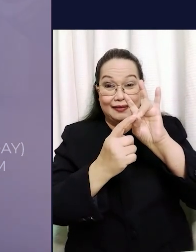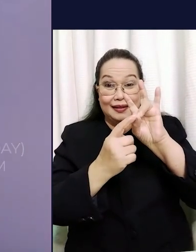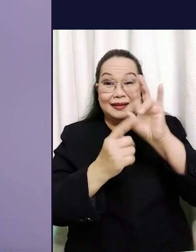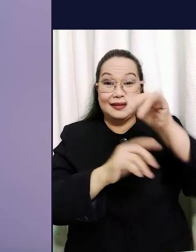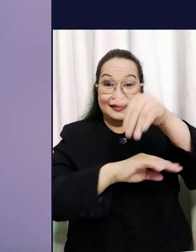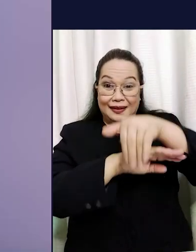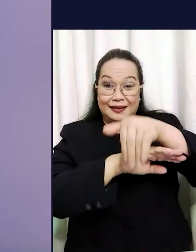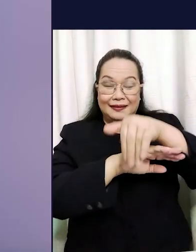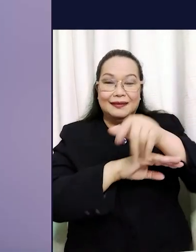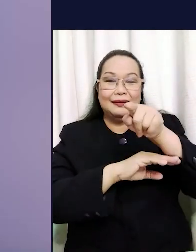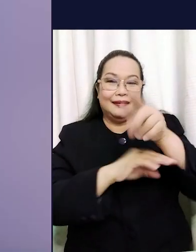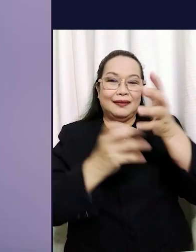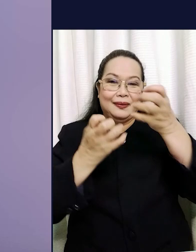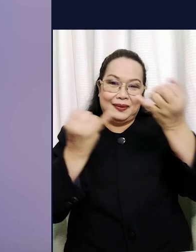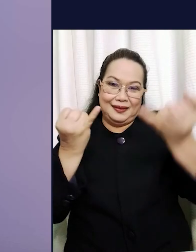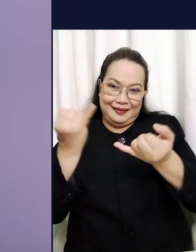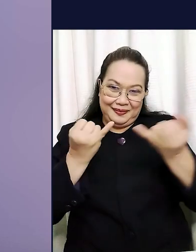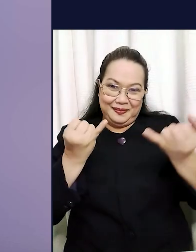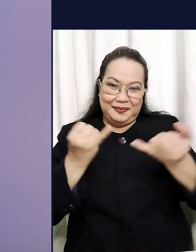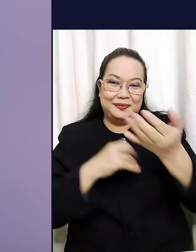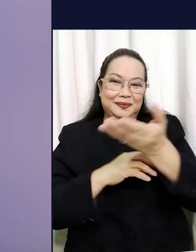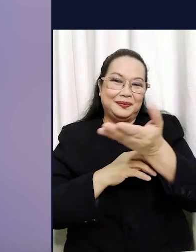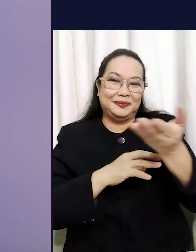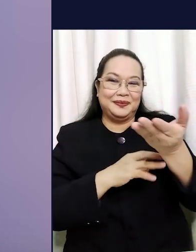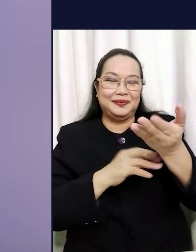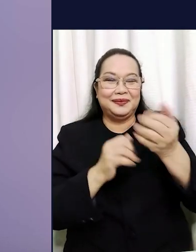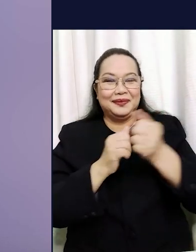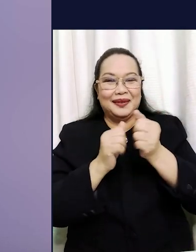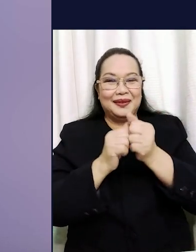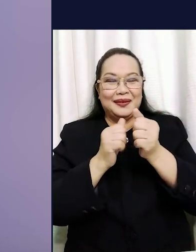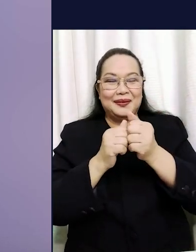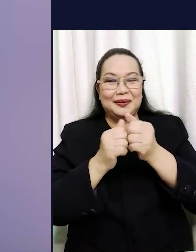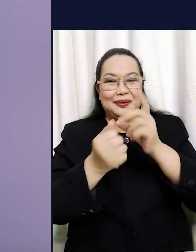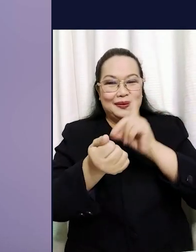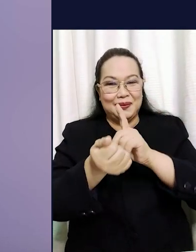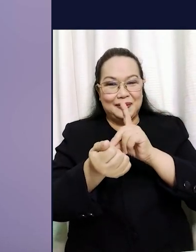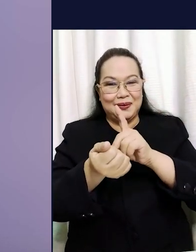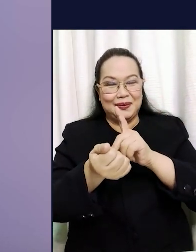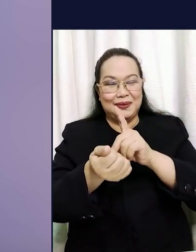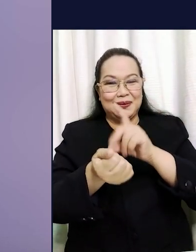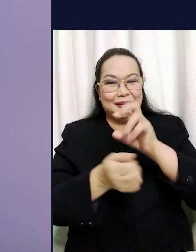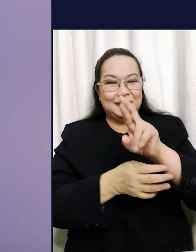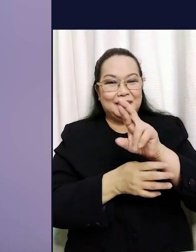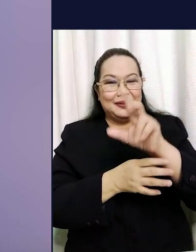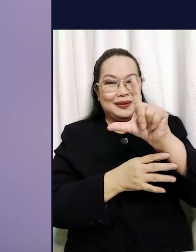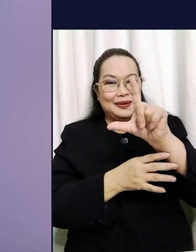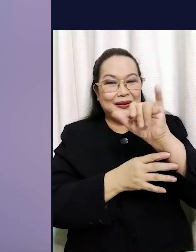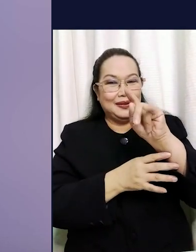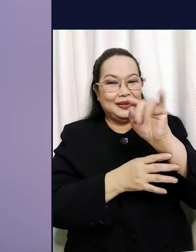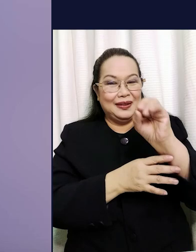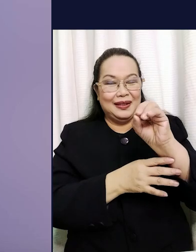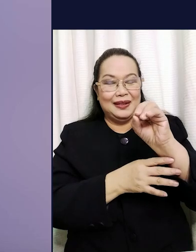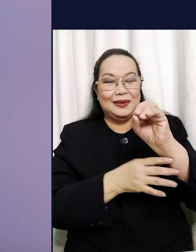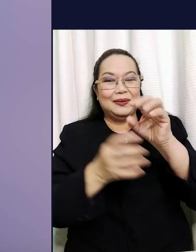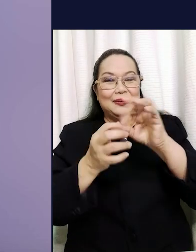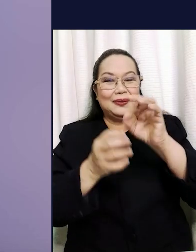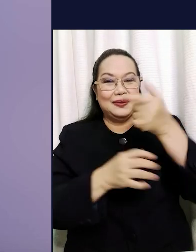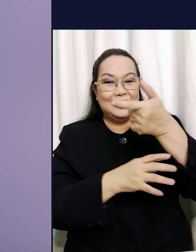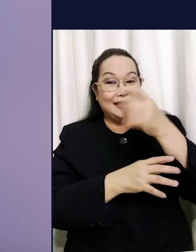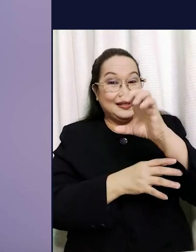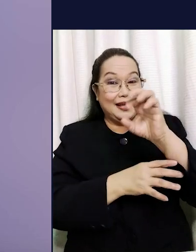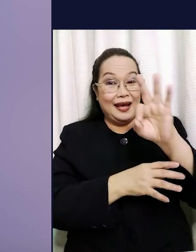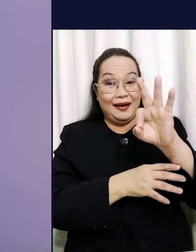At makakasama po namin kayo. At makakasama po natin dyan si Dr. Lito Veloria